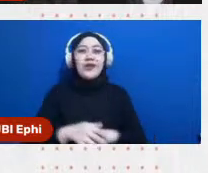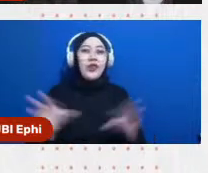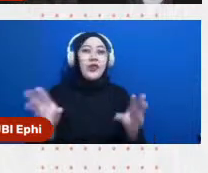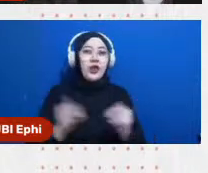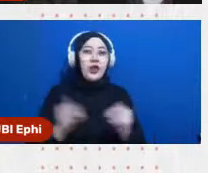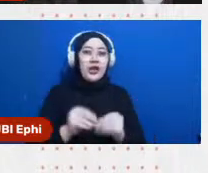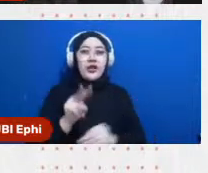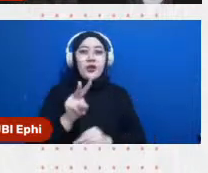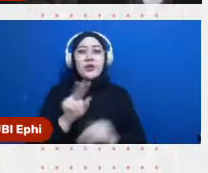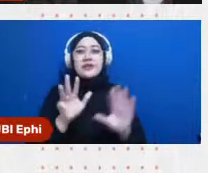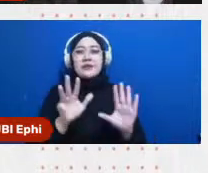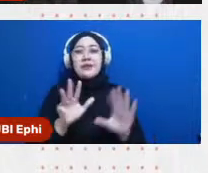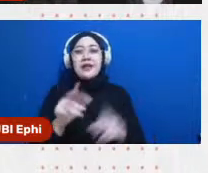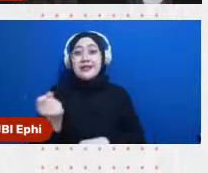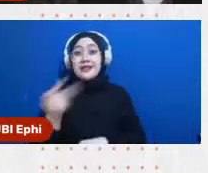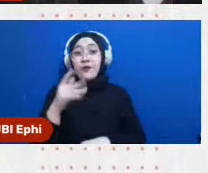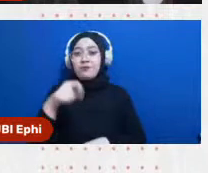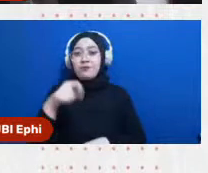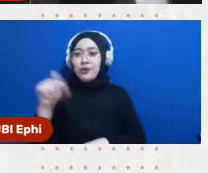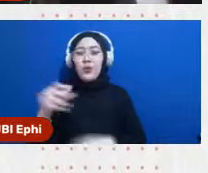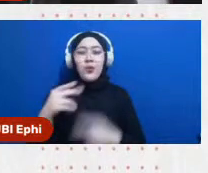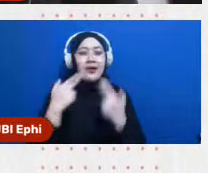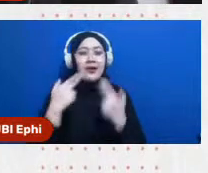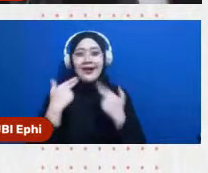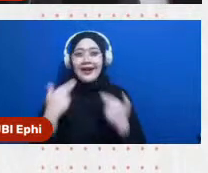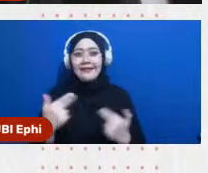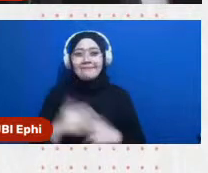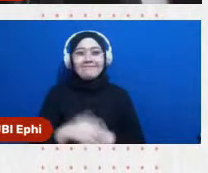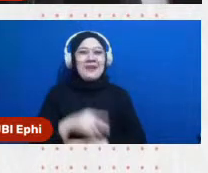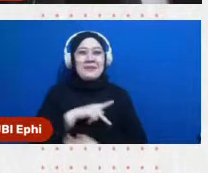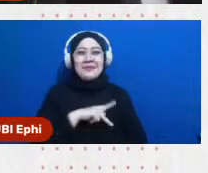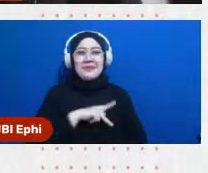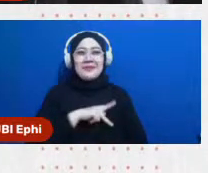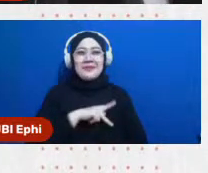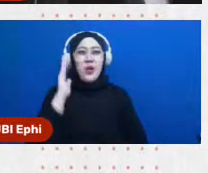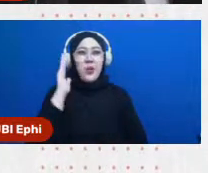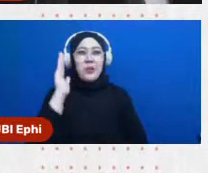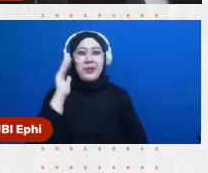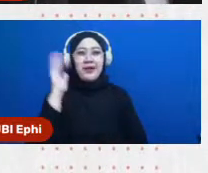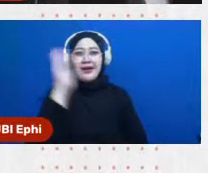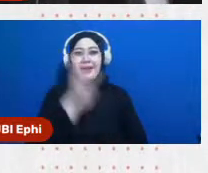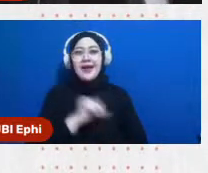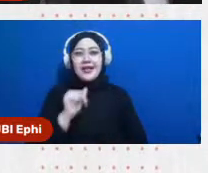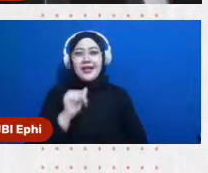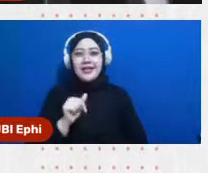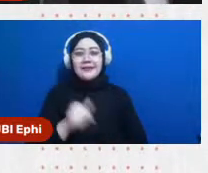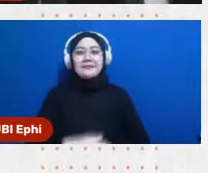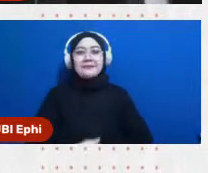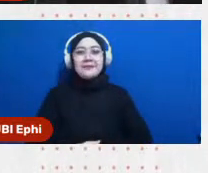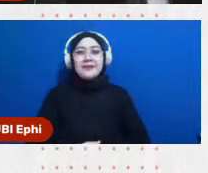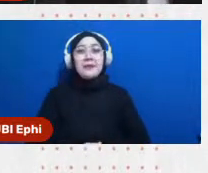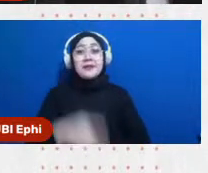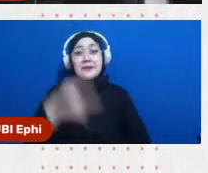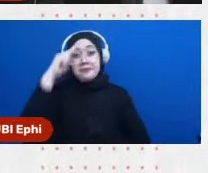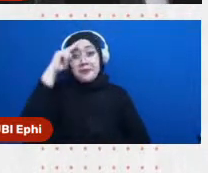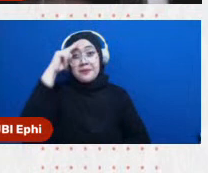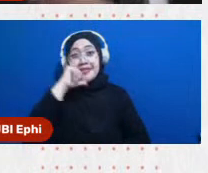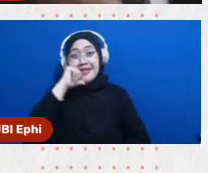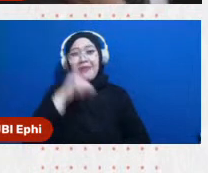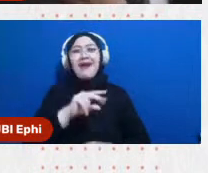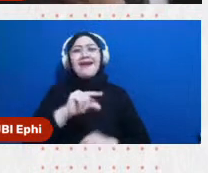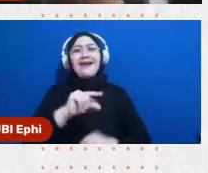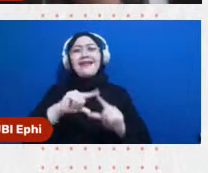29 orang menjawab benar. Keren banget nih ternyata peserta webinar hari ini. Dan masih dipimpin oleh Rafli